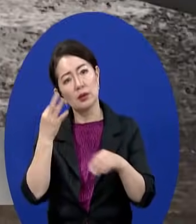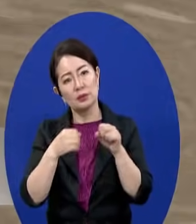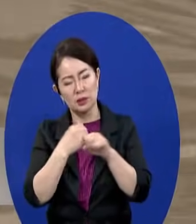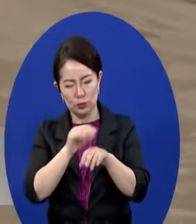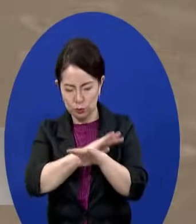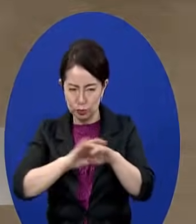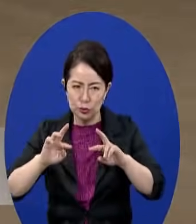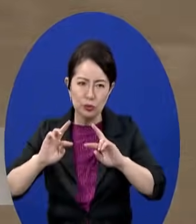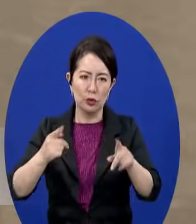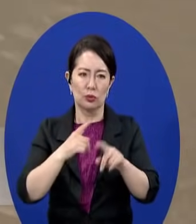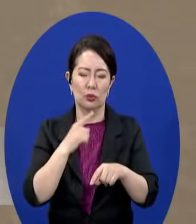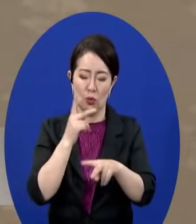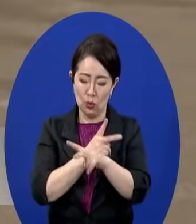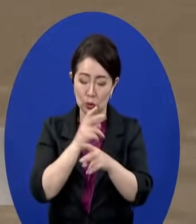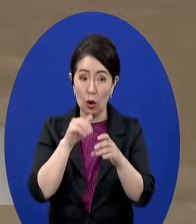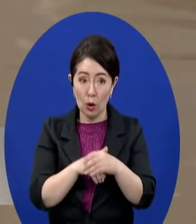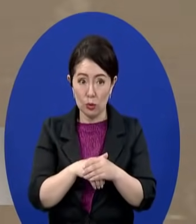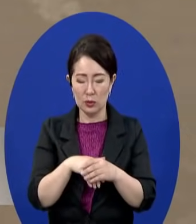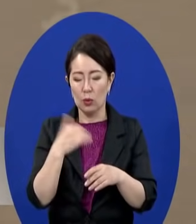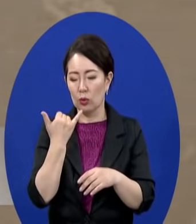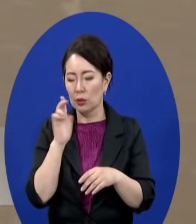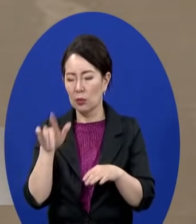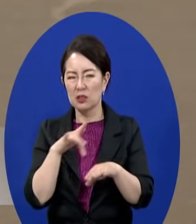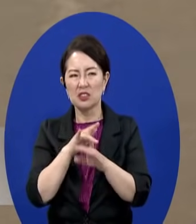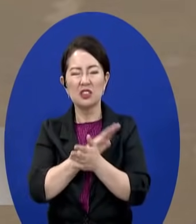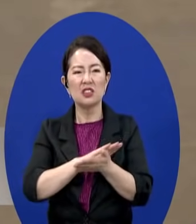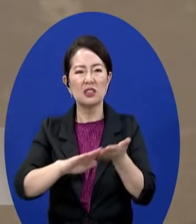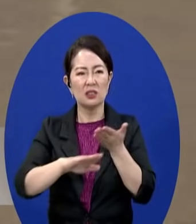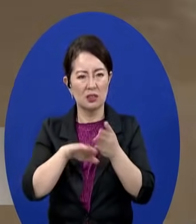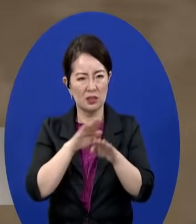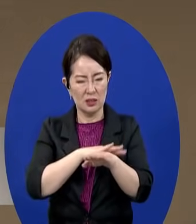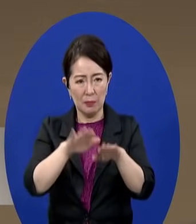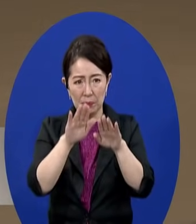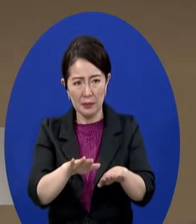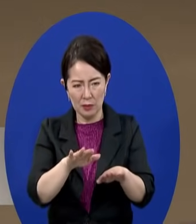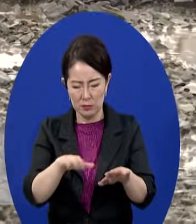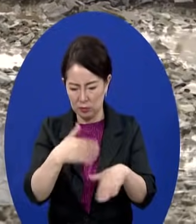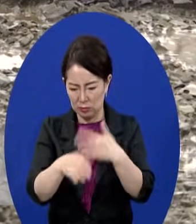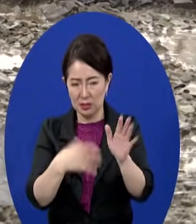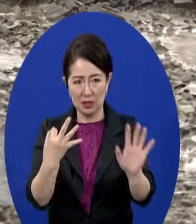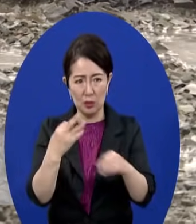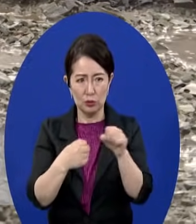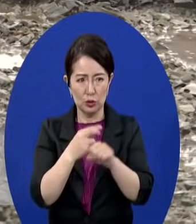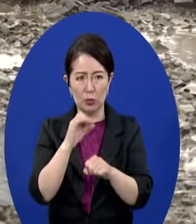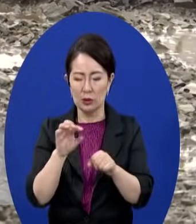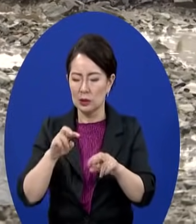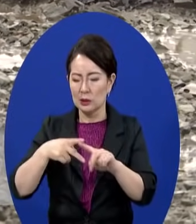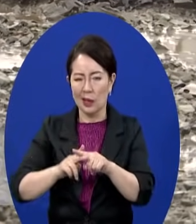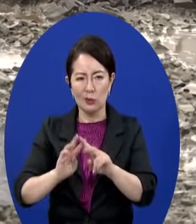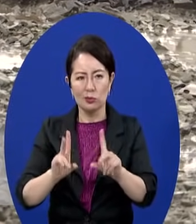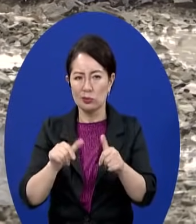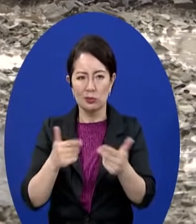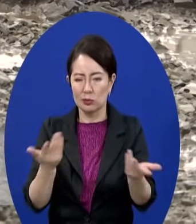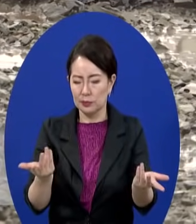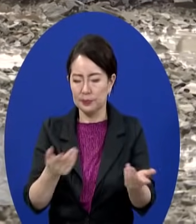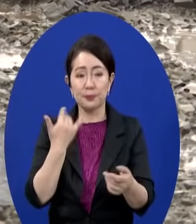их засвар хийхэр хүлчилсэн. Гэвч Улаанбаатар хотын шинчилсэн замууд баригдсанаас хойш 8 жил өнгөрсөн ч дорвитой засвар хийгдэг байна.